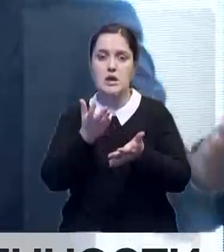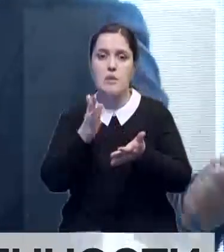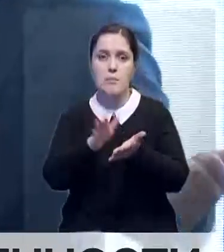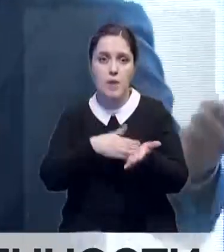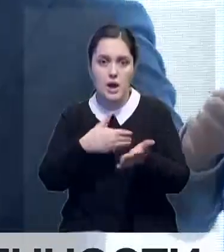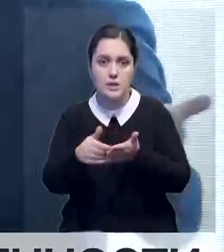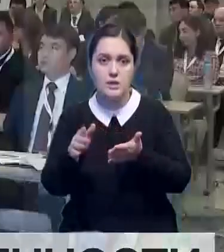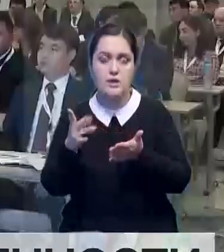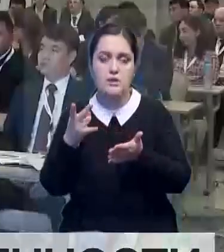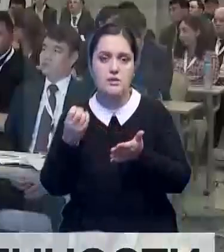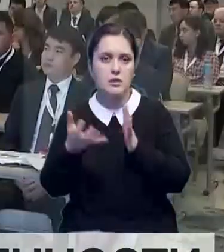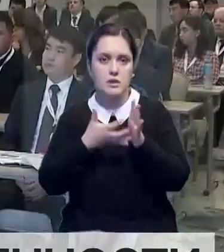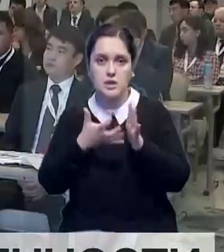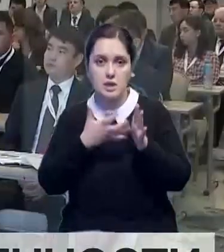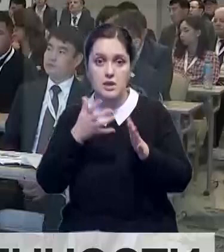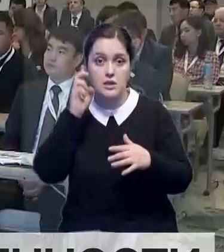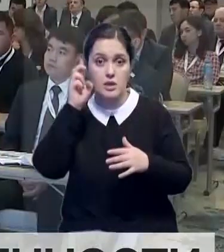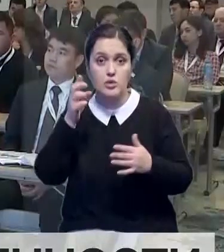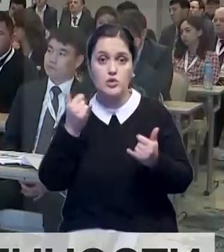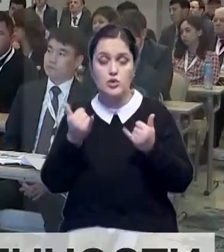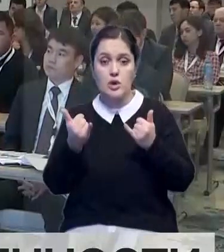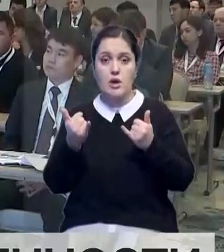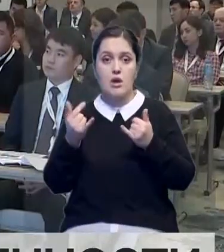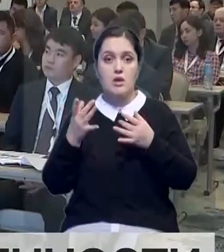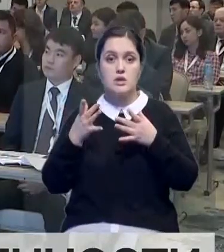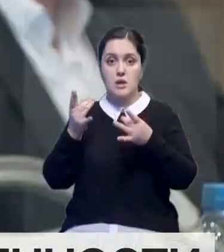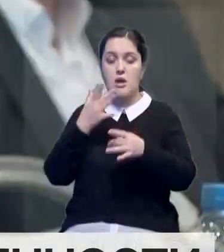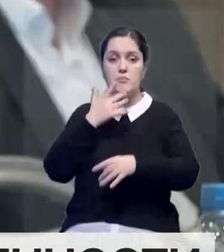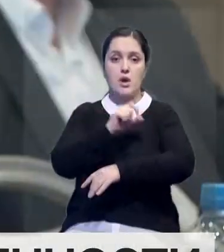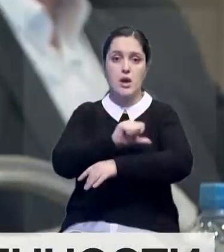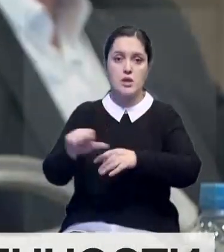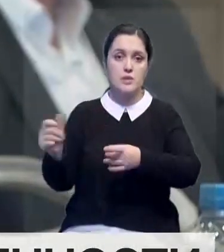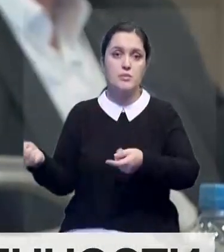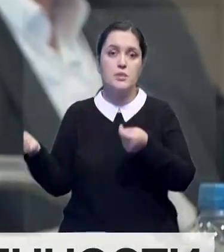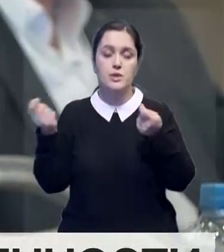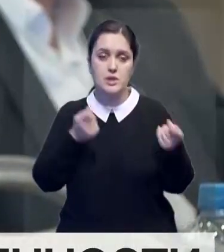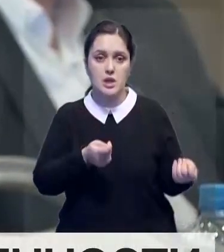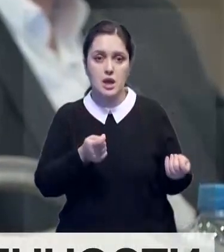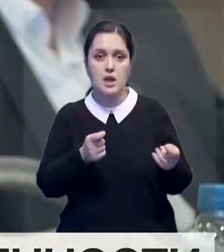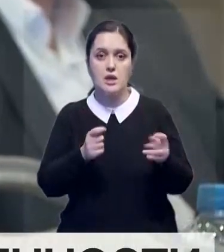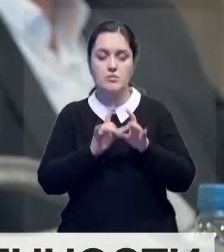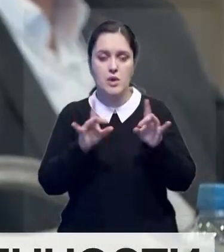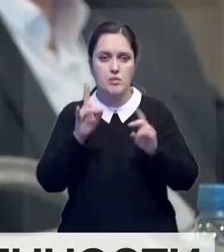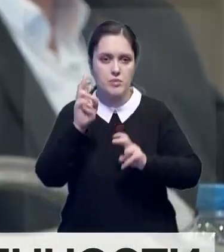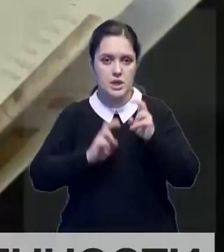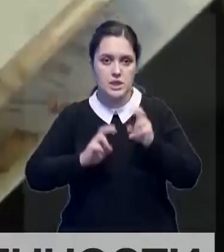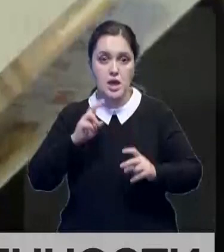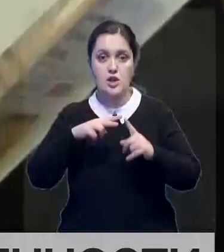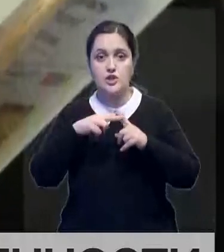масло, производится недостаточно. Страна находится в продовольственной зависимости от импортных поставщиков, отмечают